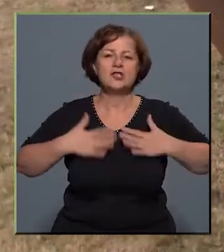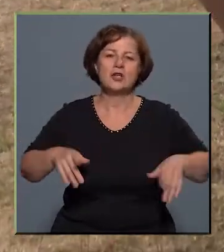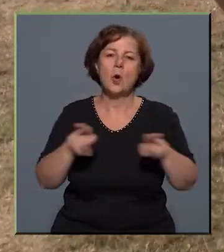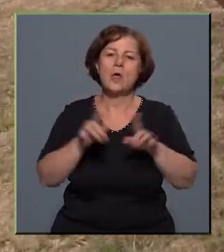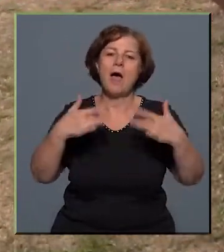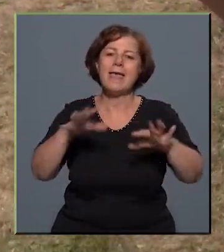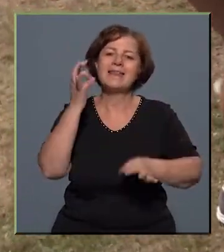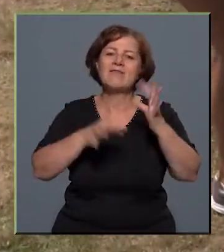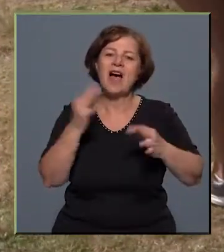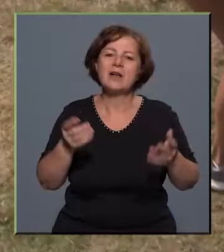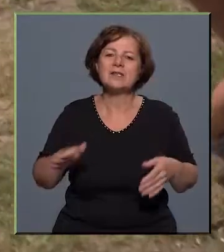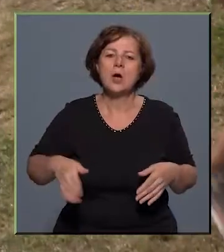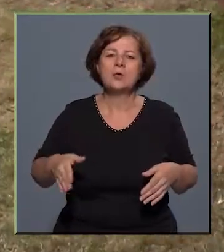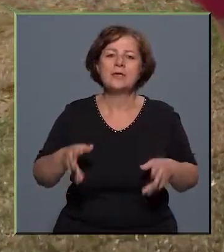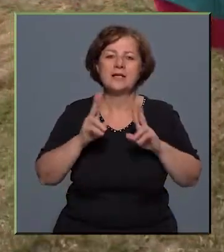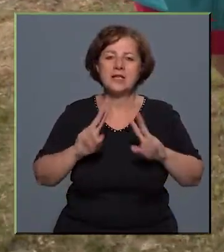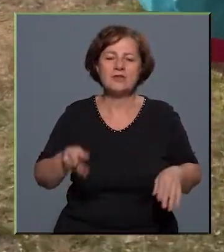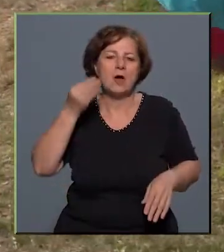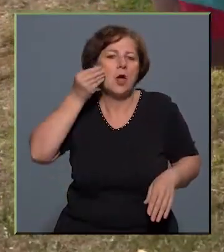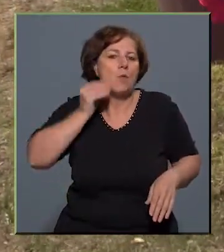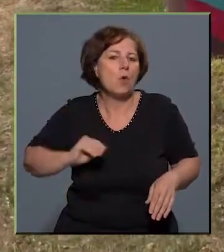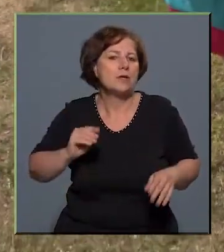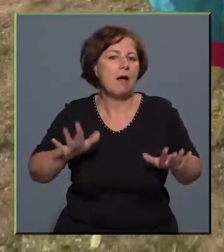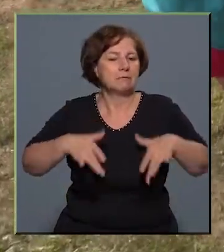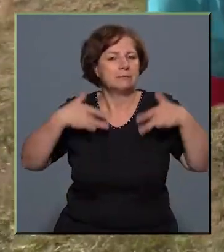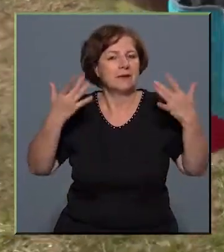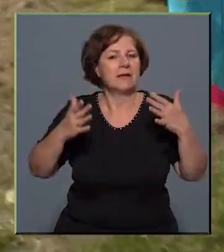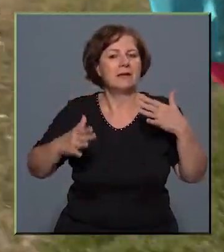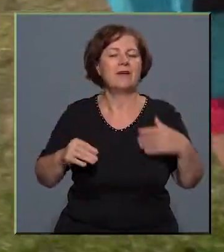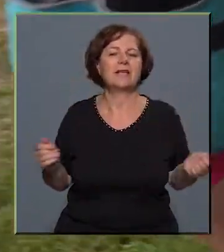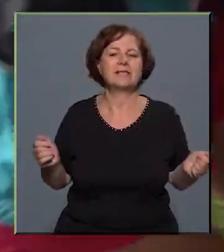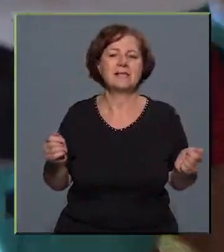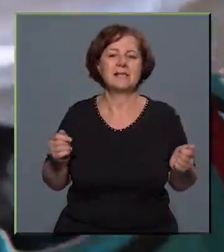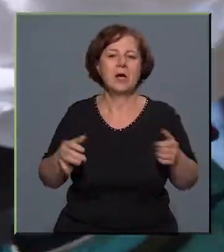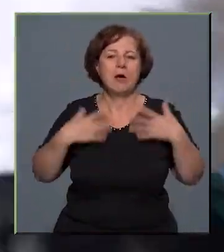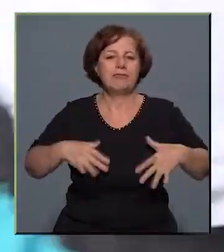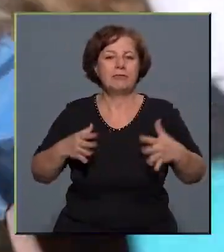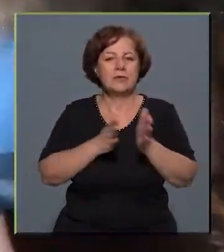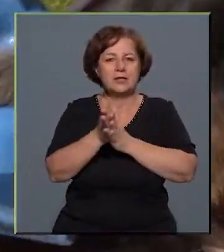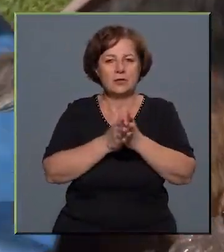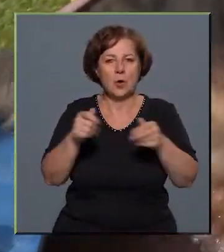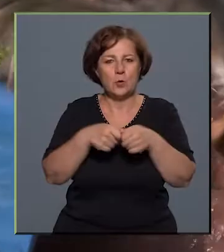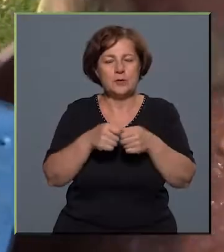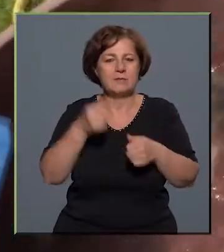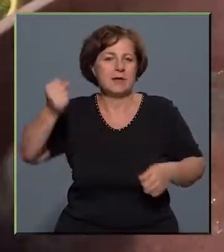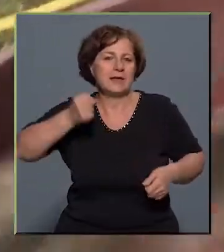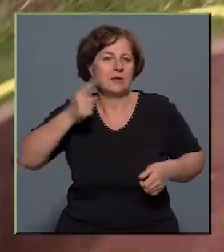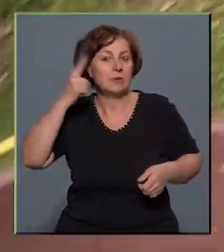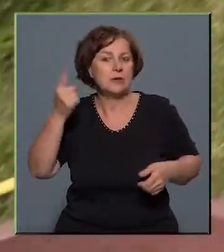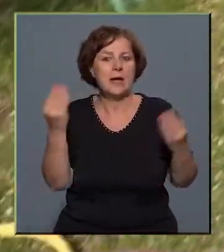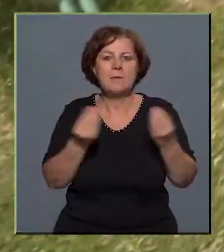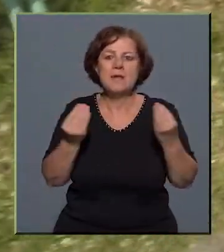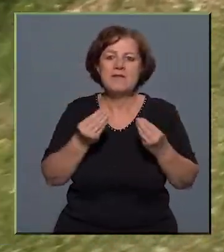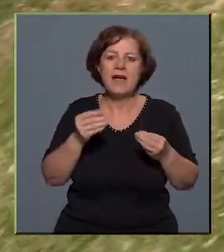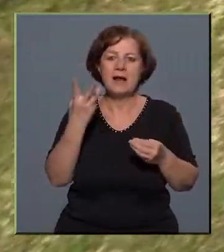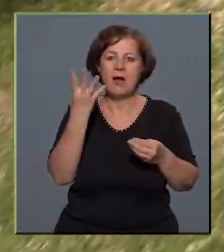nyaralásnál, strandolásnál olyan helyet választ, ahol kutyájának is van módja kiélvezni a pancsolás örömeit, vagy közösen tudnak a jó időben